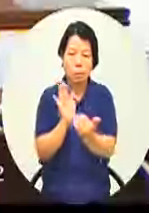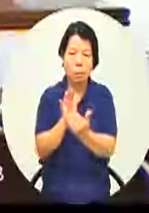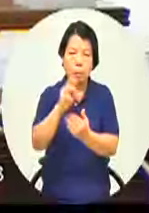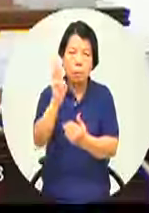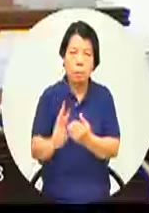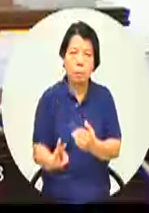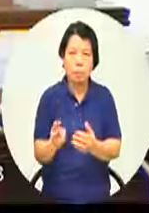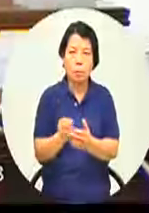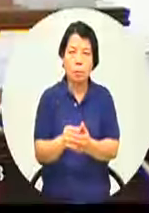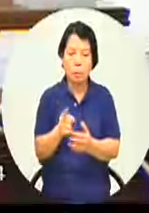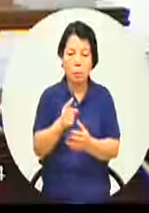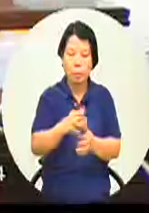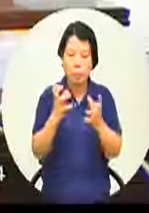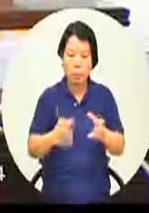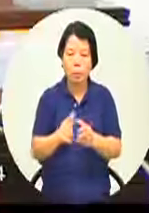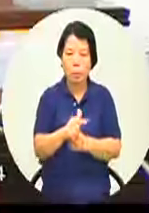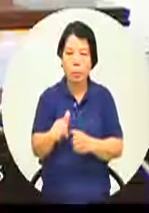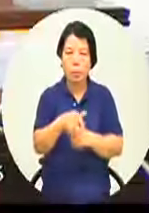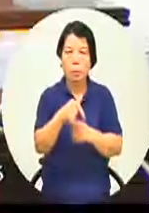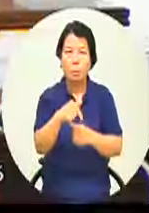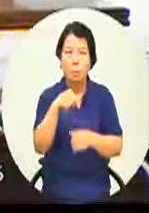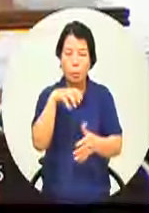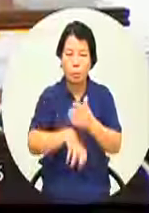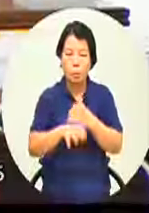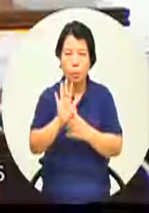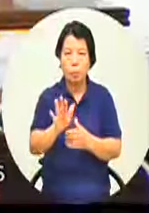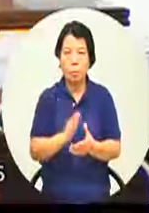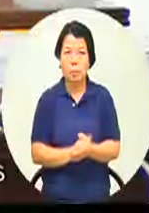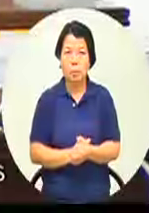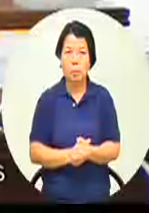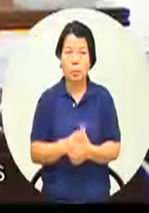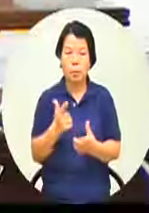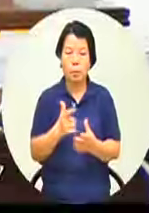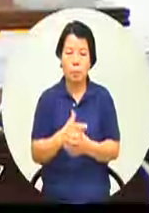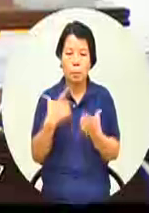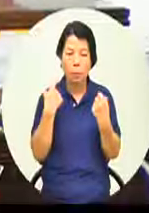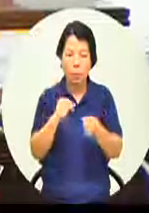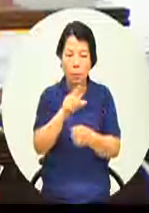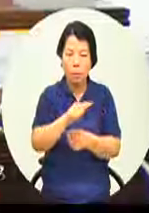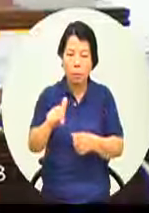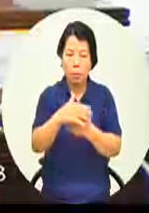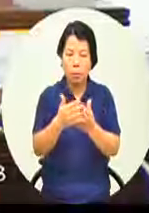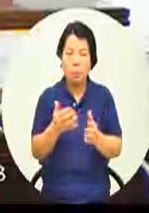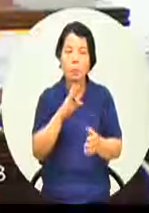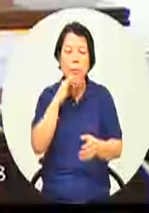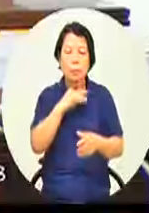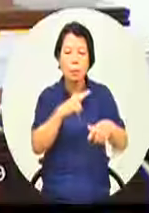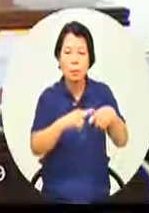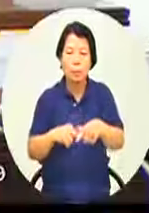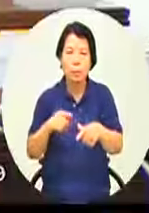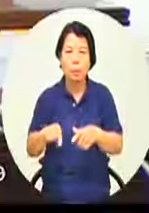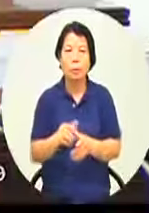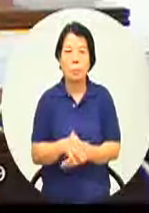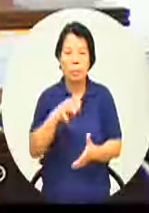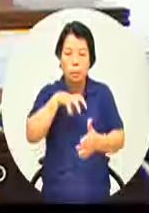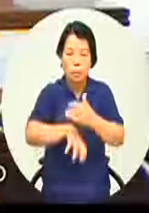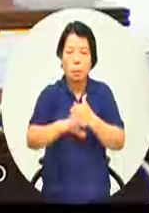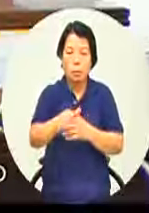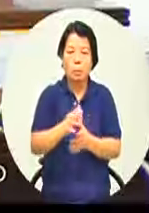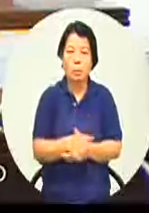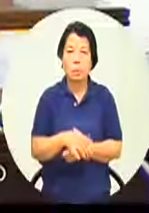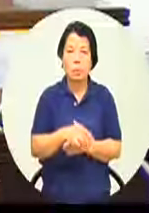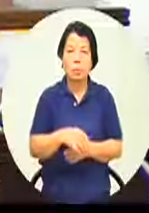基本的一个设置。好，这里面它会有它的原料，等一下我再介绍给大家看到。它里面是天然